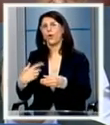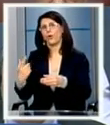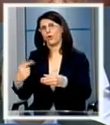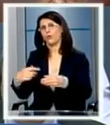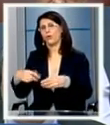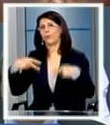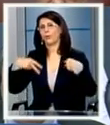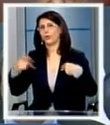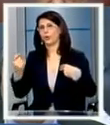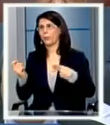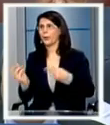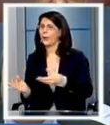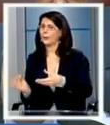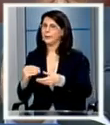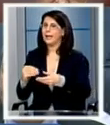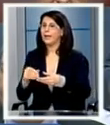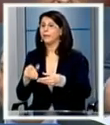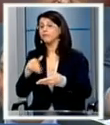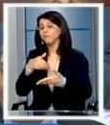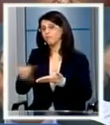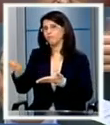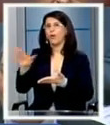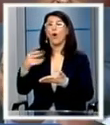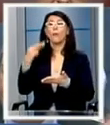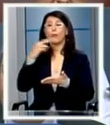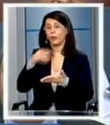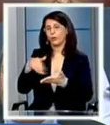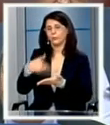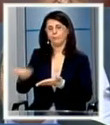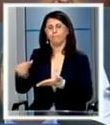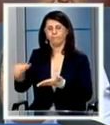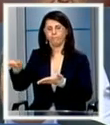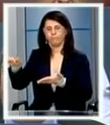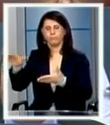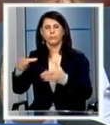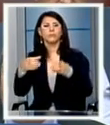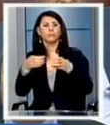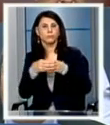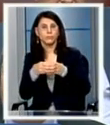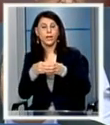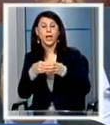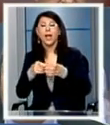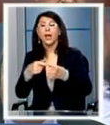Και είπα ότι εγώ δεν μπορώ να συνδιαλέγομαι